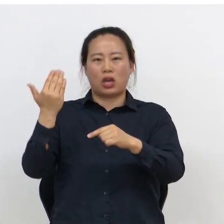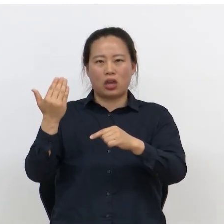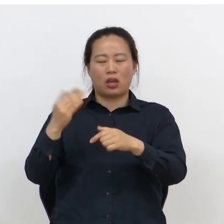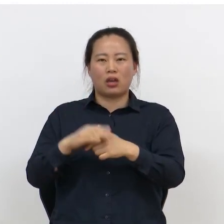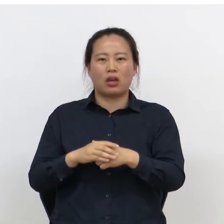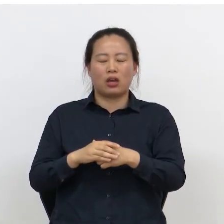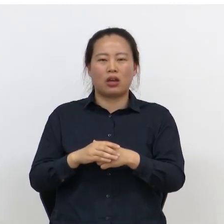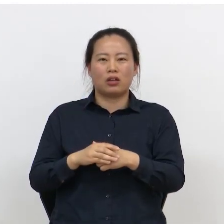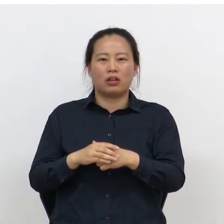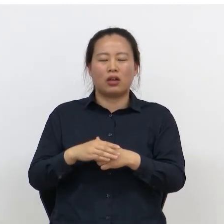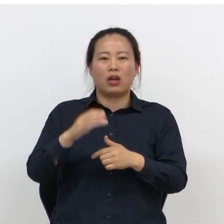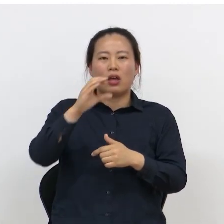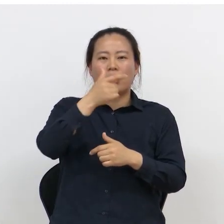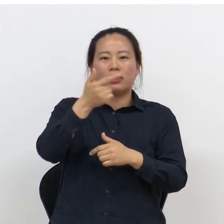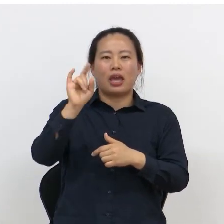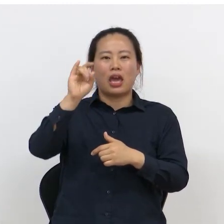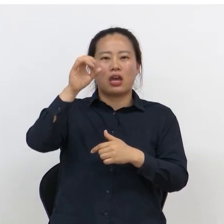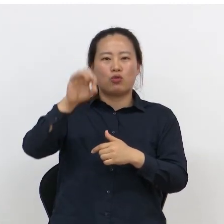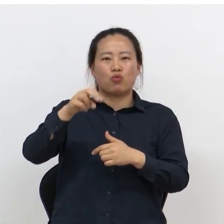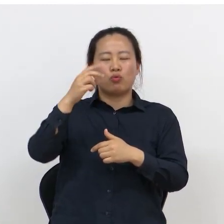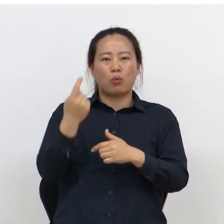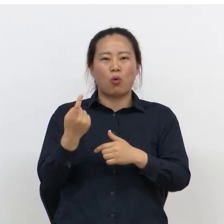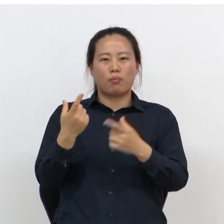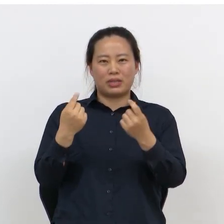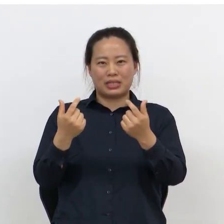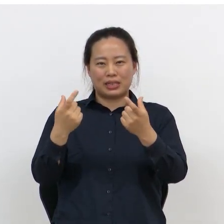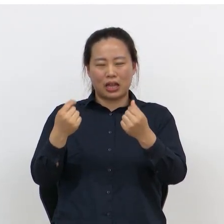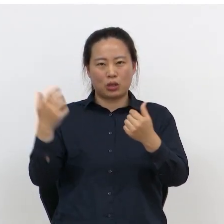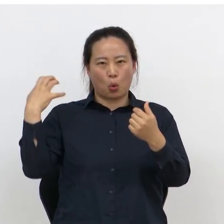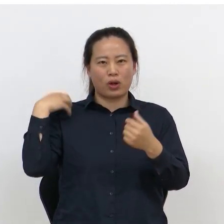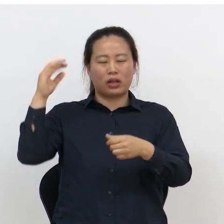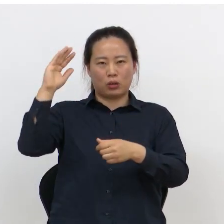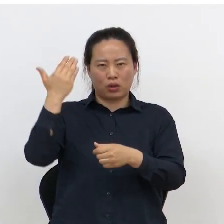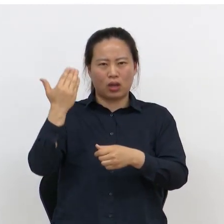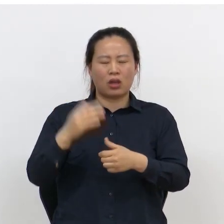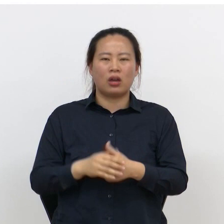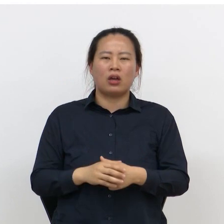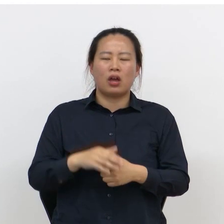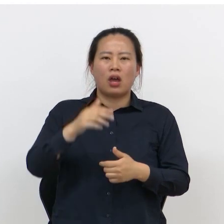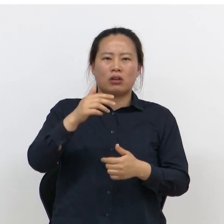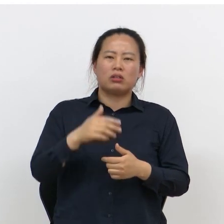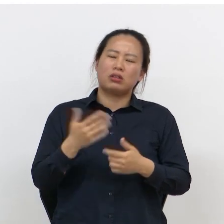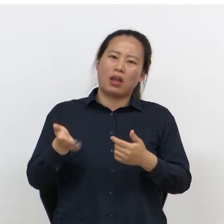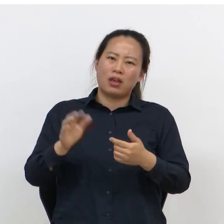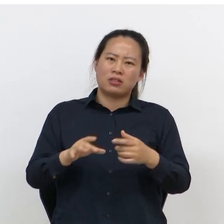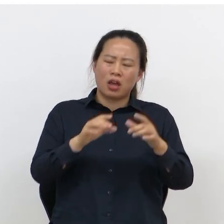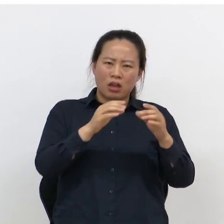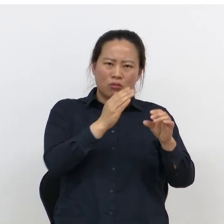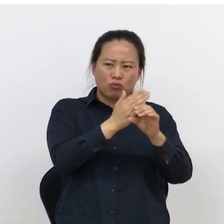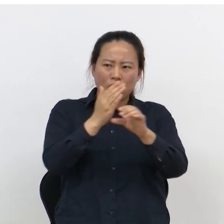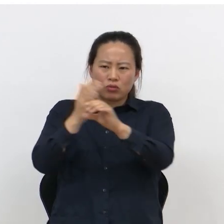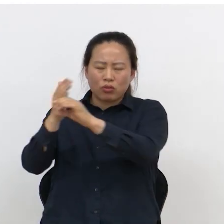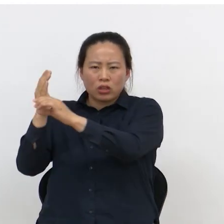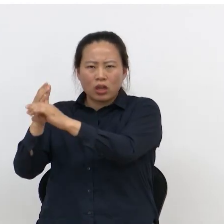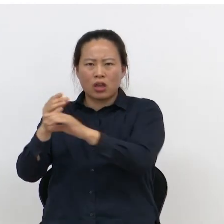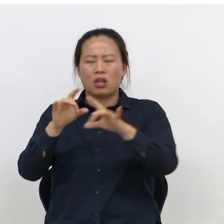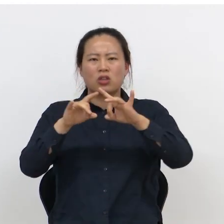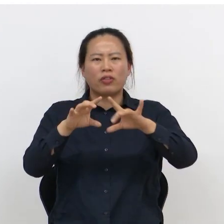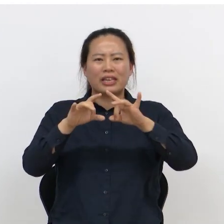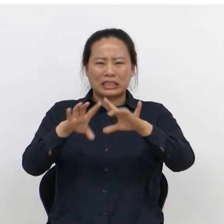전기 신호 생성, 그걸 하게 되는 거죠. 근데 안타까운 것은 정극 숫자가 22개를 넘지